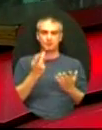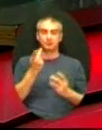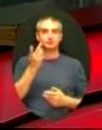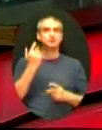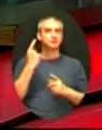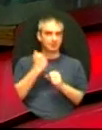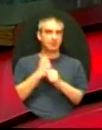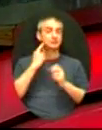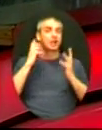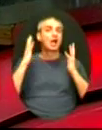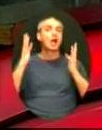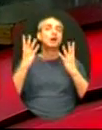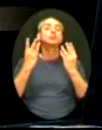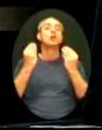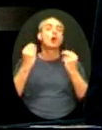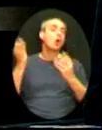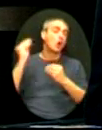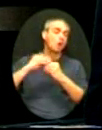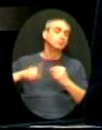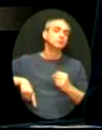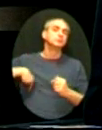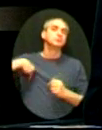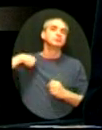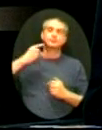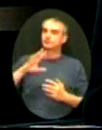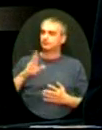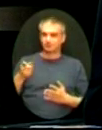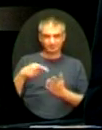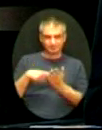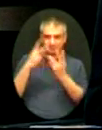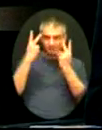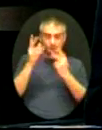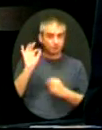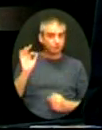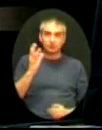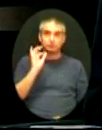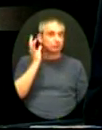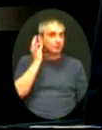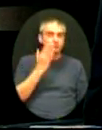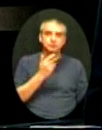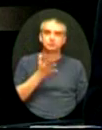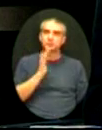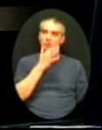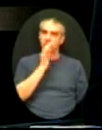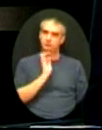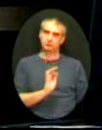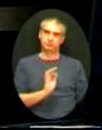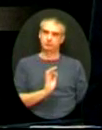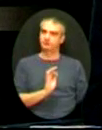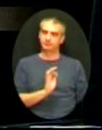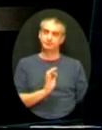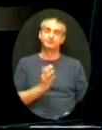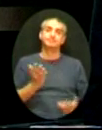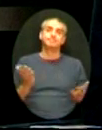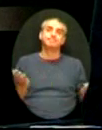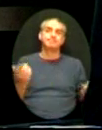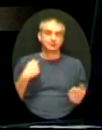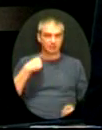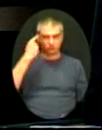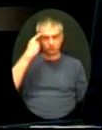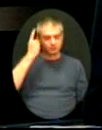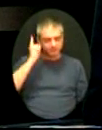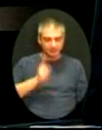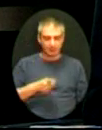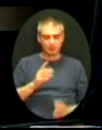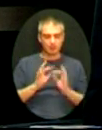עוד תהדהד הרבה מאוד זמן. המשמעויות שלה בשביל נשים בישראל הן רציניות מאוד. אבל אני חושבת שצריך